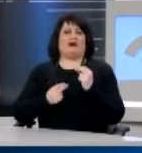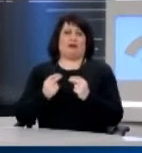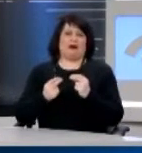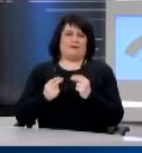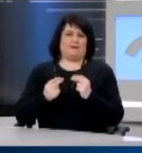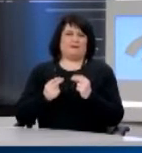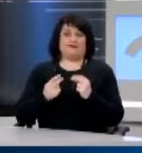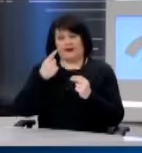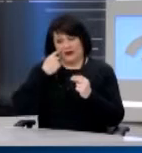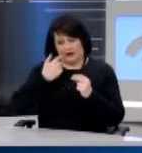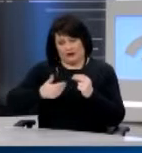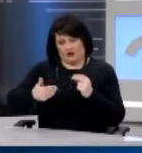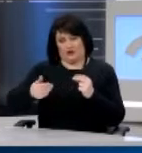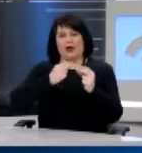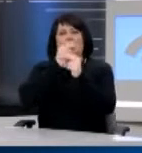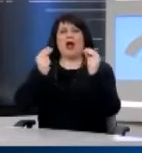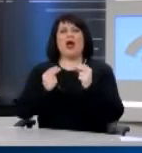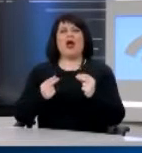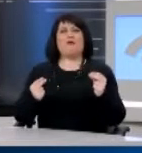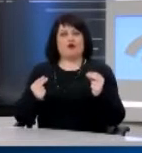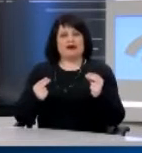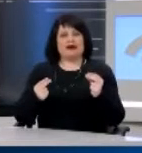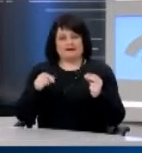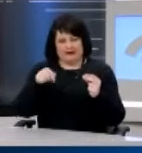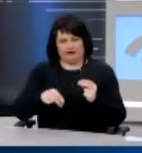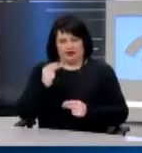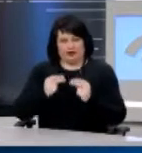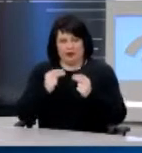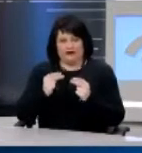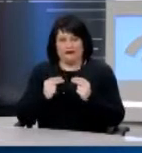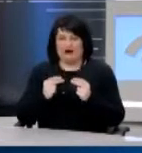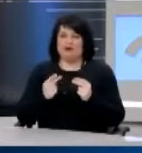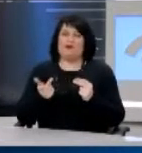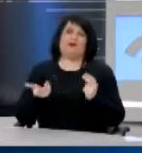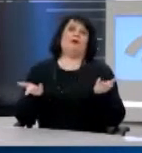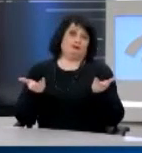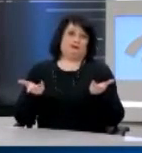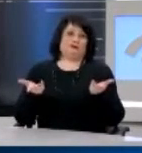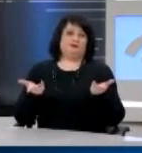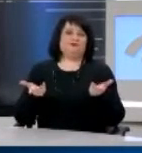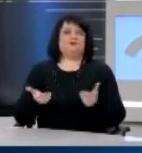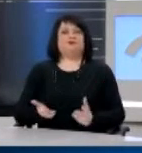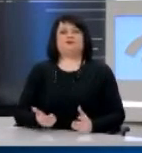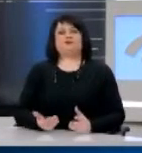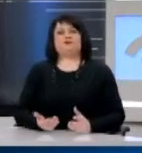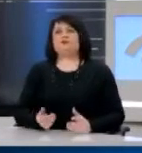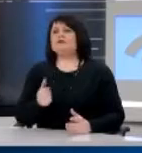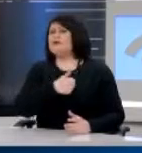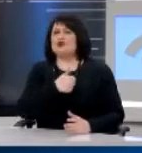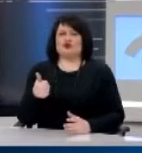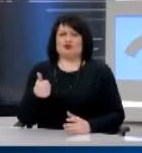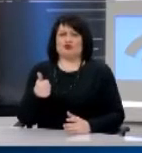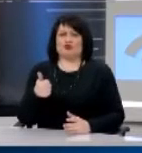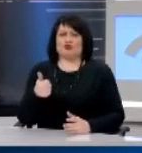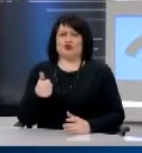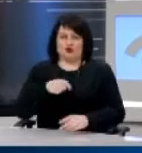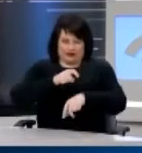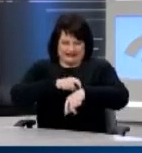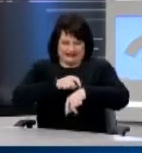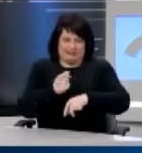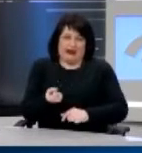τα αποτελέσματα του οποίου μάλλον για ένα πρόβλημα που δεν αφορά μόνο το σήμερα